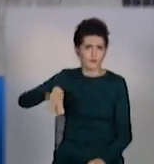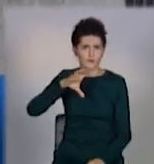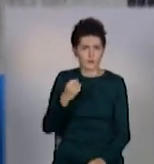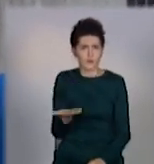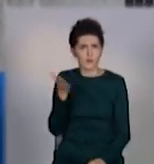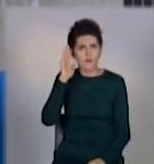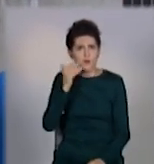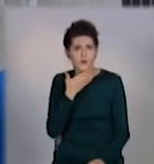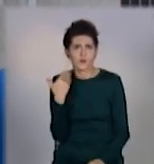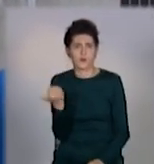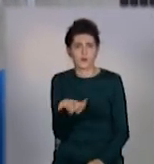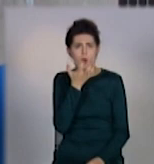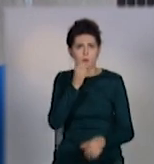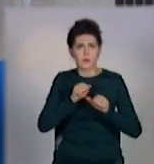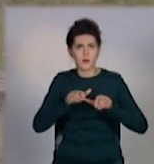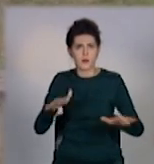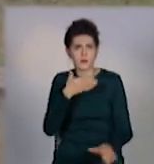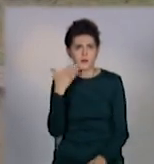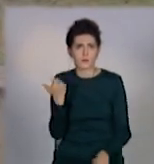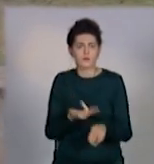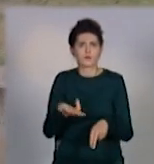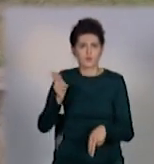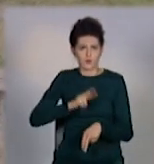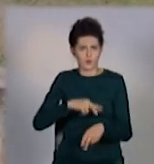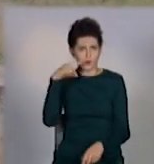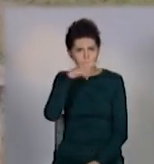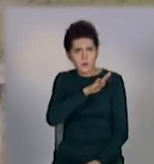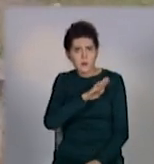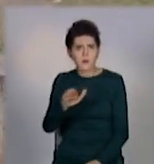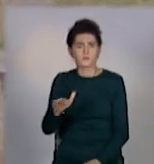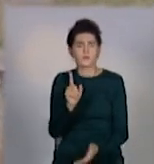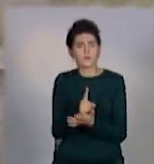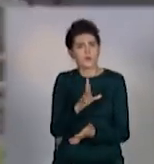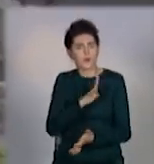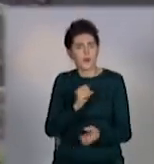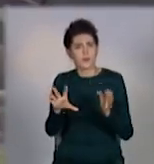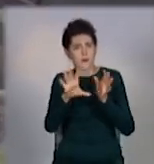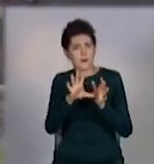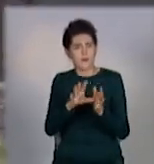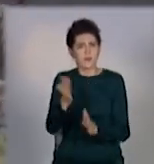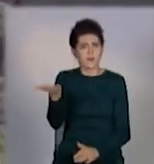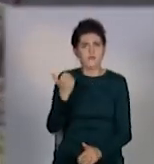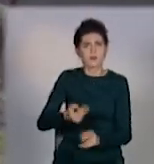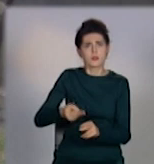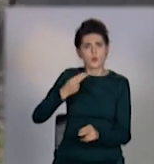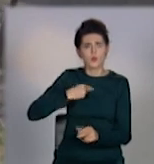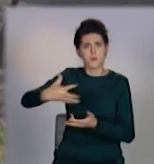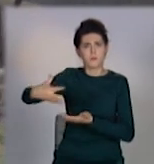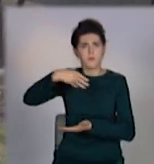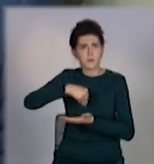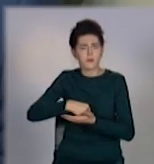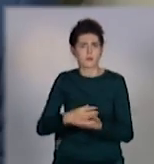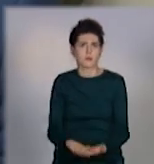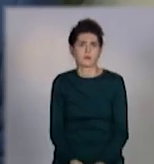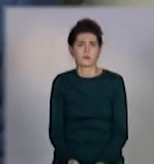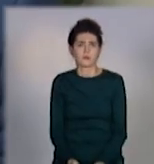нету, отоплення нету, безобразие. Чиновники кажуть, платити енергетикам те, що вони вимагають, наміру не мають і далі.